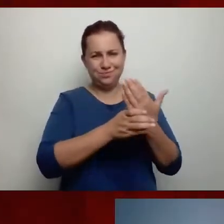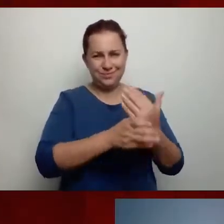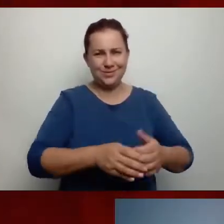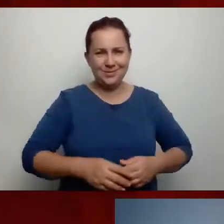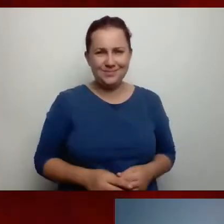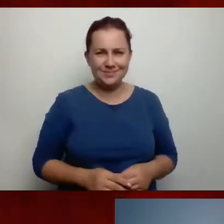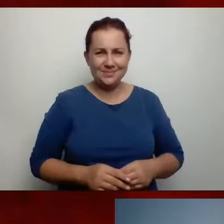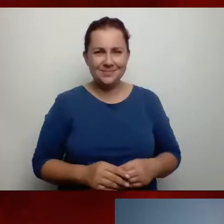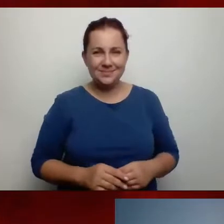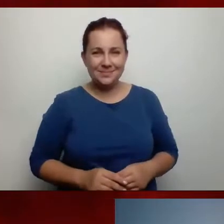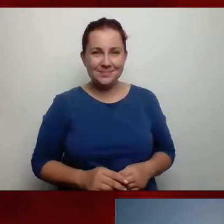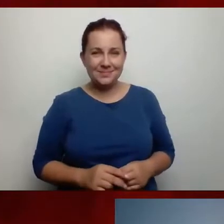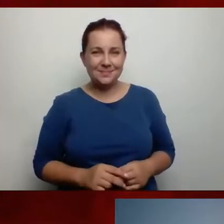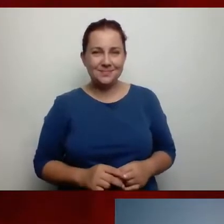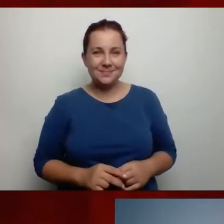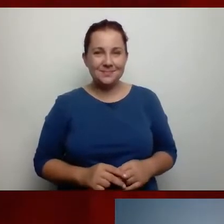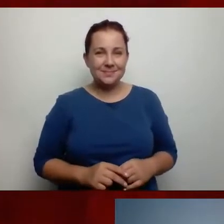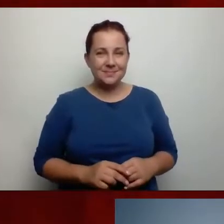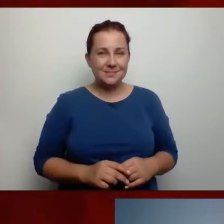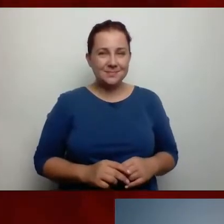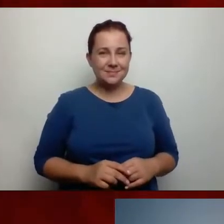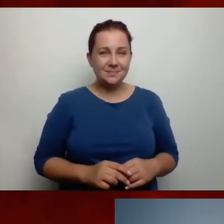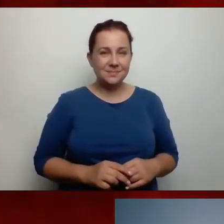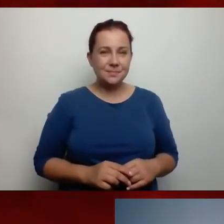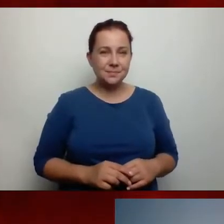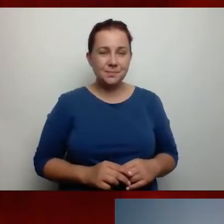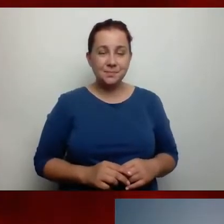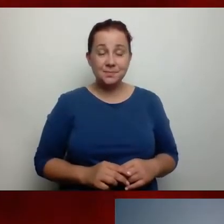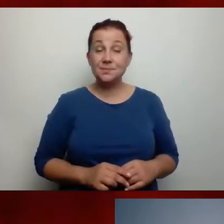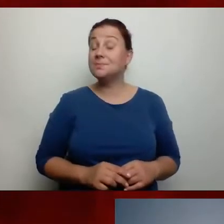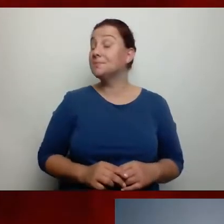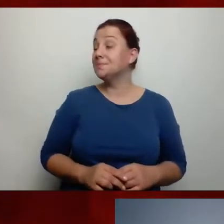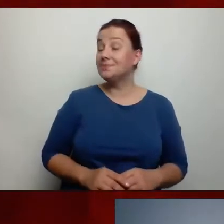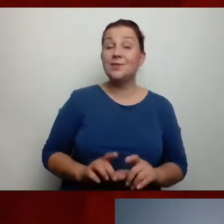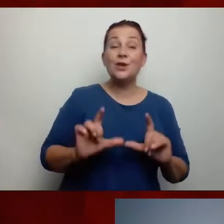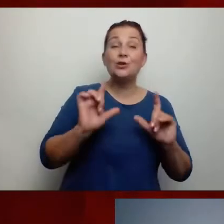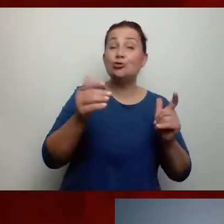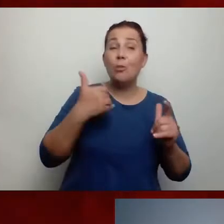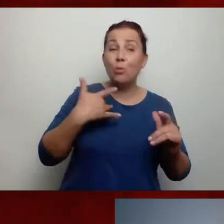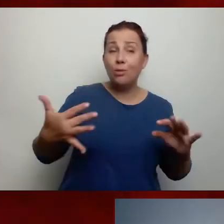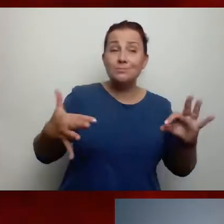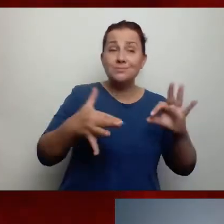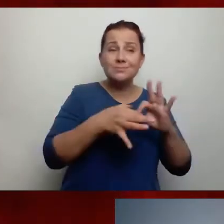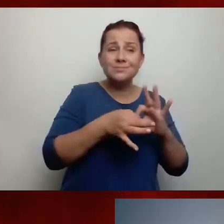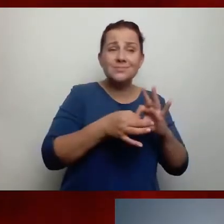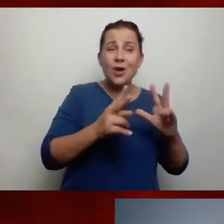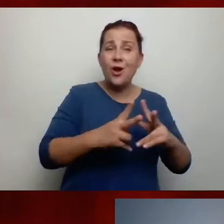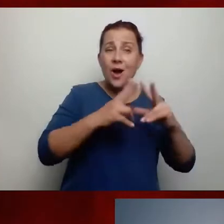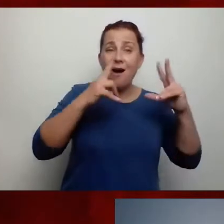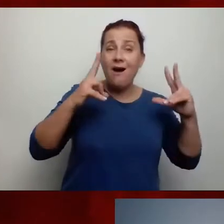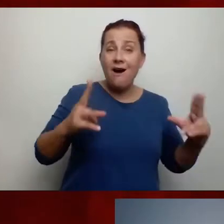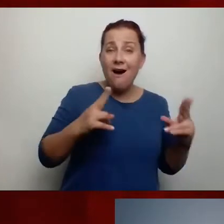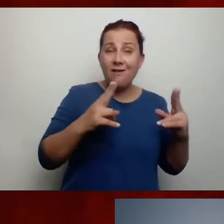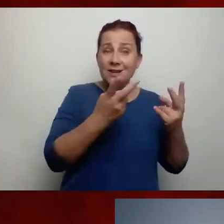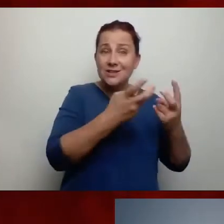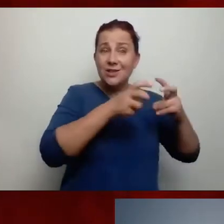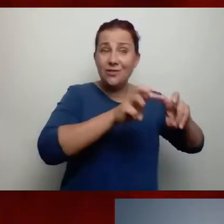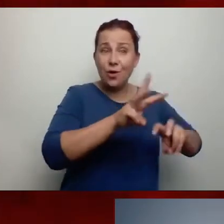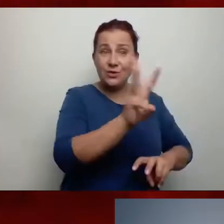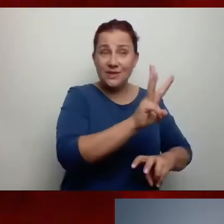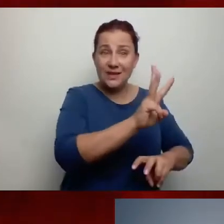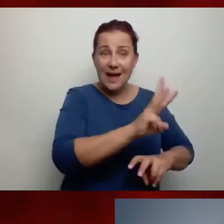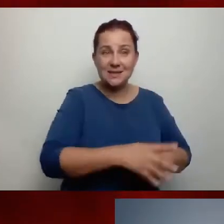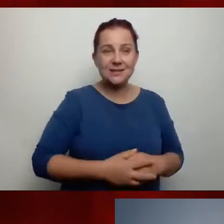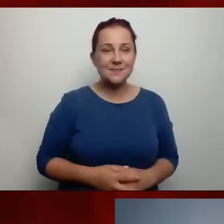tle. Bohaterem. A więc czym charakteryzował się ten okres, w którym przyszło Witkacemu